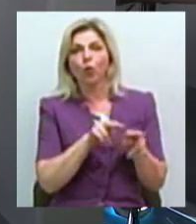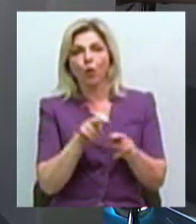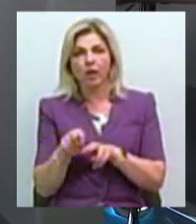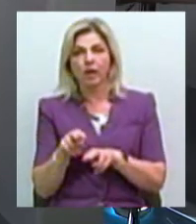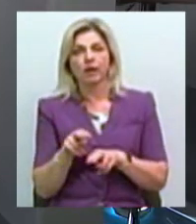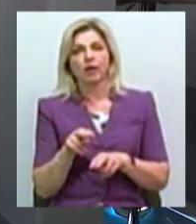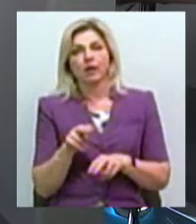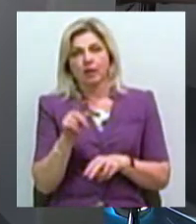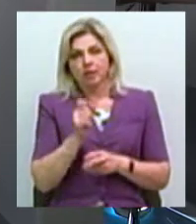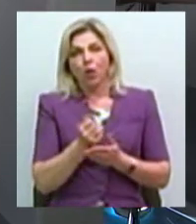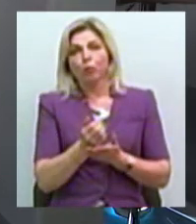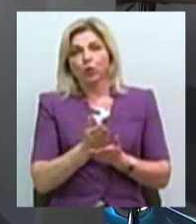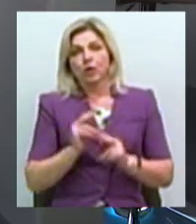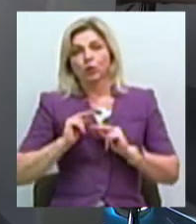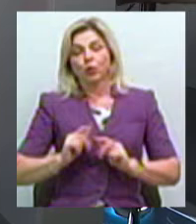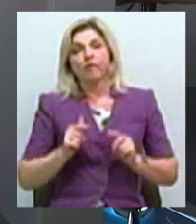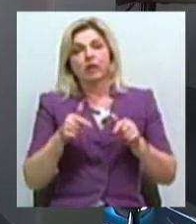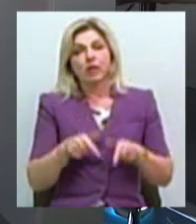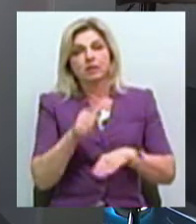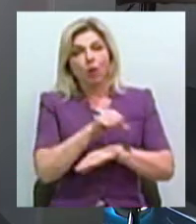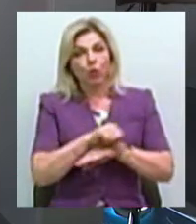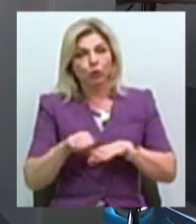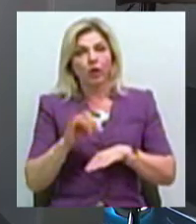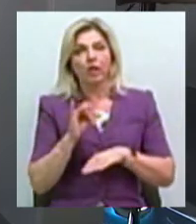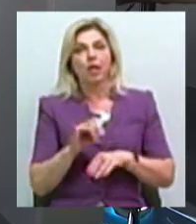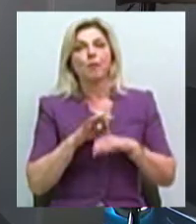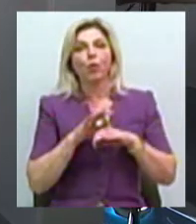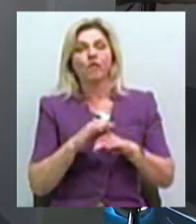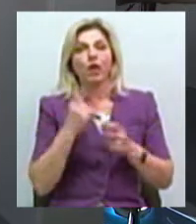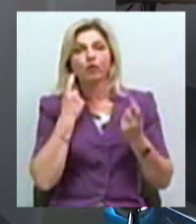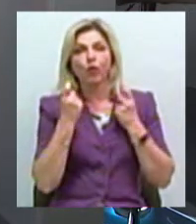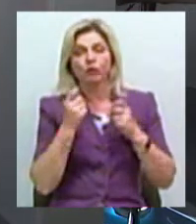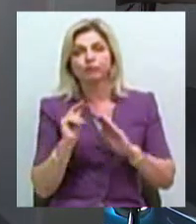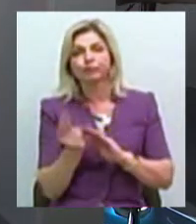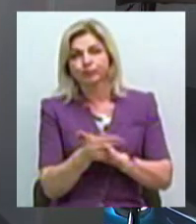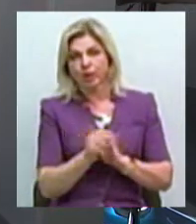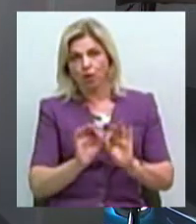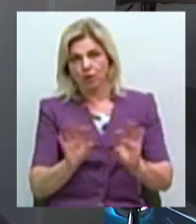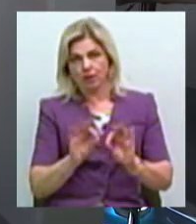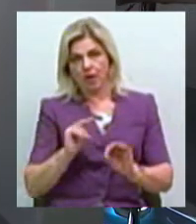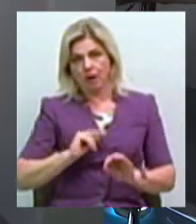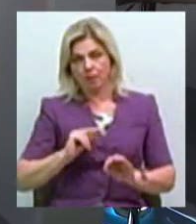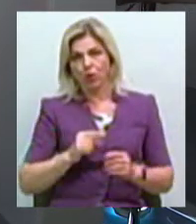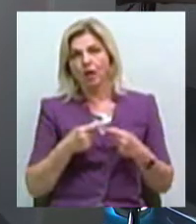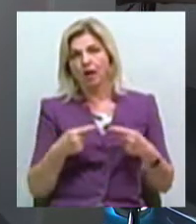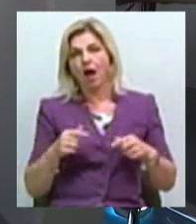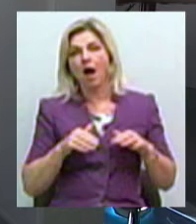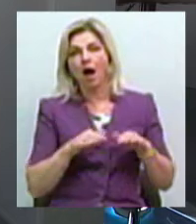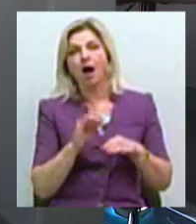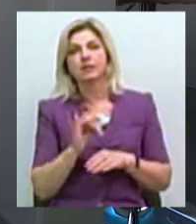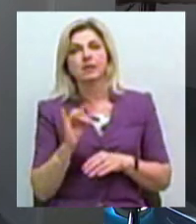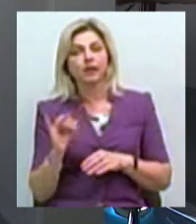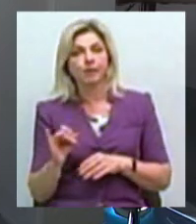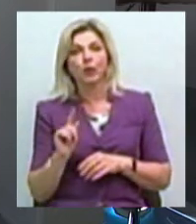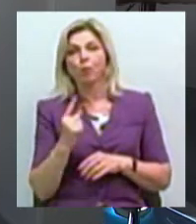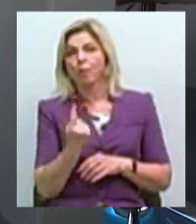надавати послуги з працевлаштування за кордоном, а також це проведення інформаційної роз'яснювальної роботи, просвітницьких акцій, тому що, дійсно, в першу